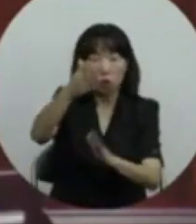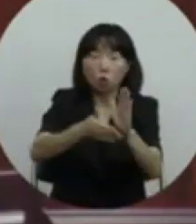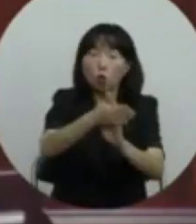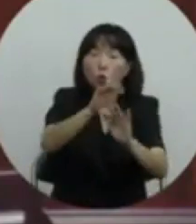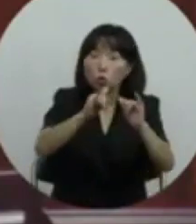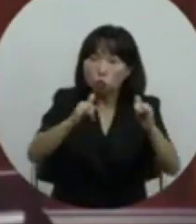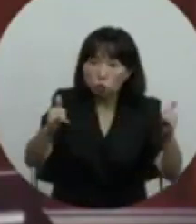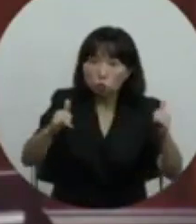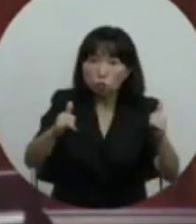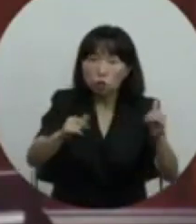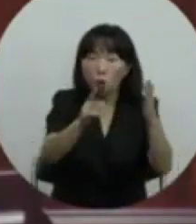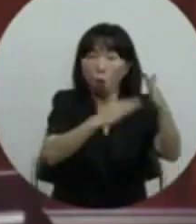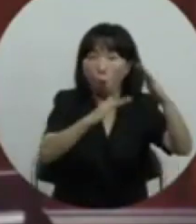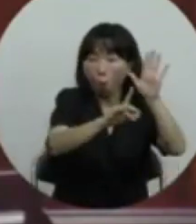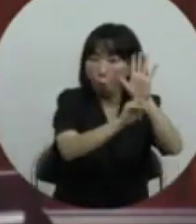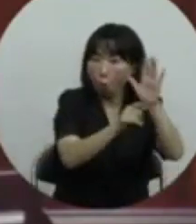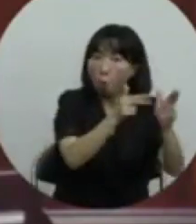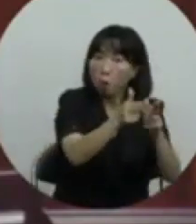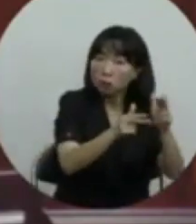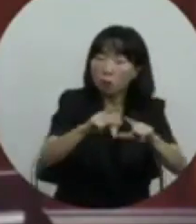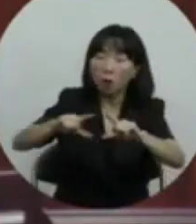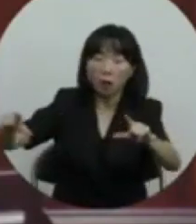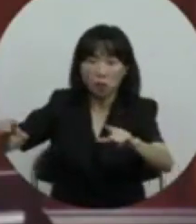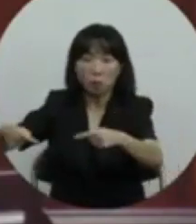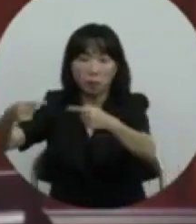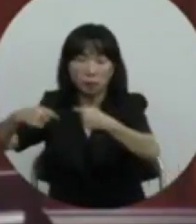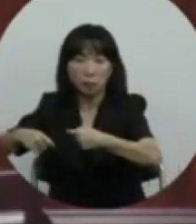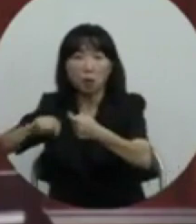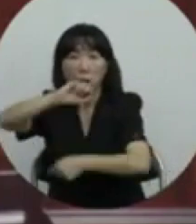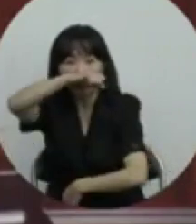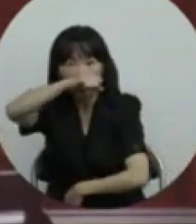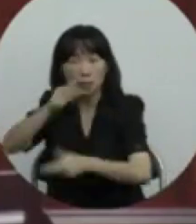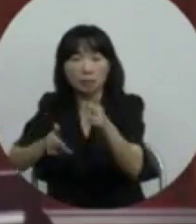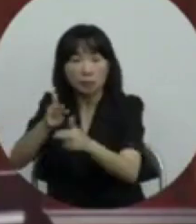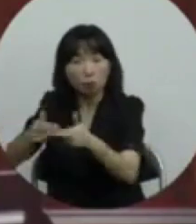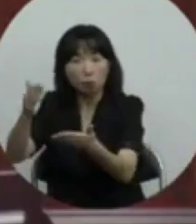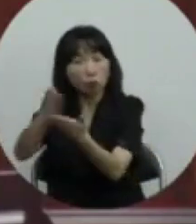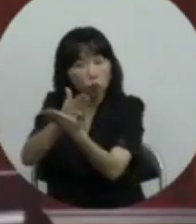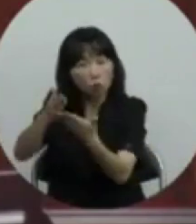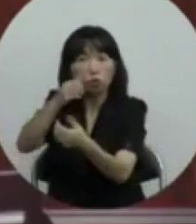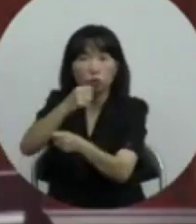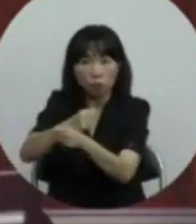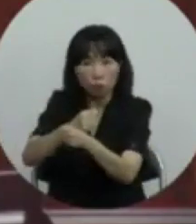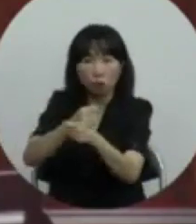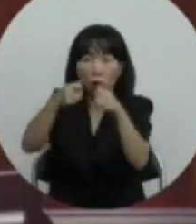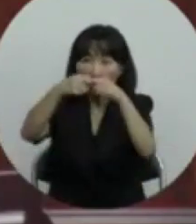주민참여예산을 크게는 공모사업과 일반참여예산사업으로 구분하고 세부적으로